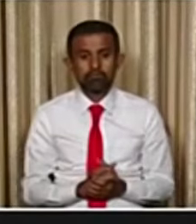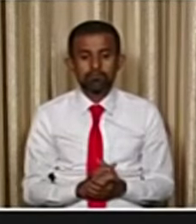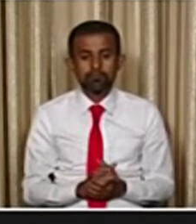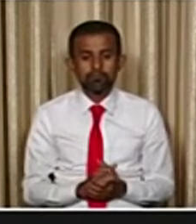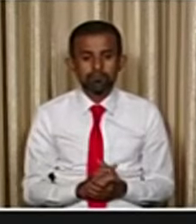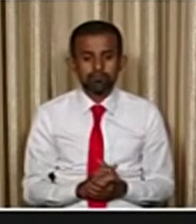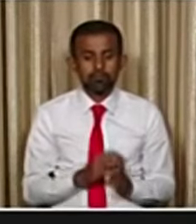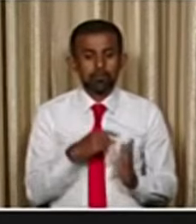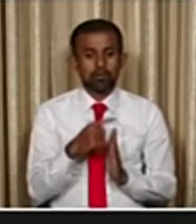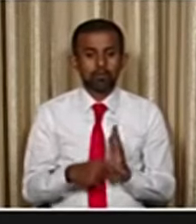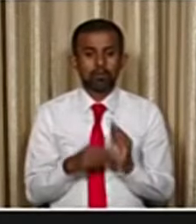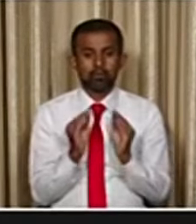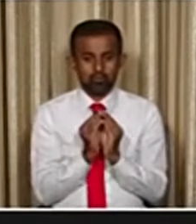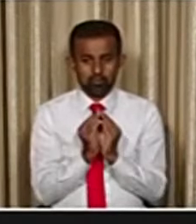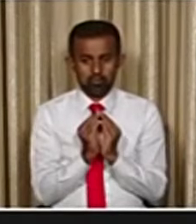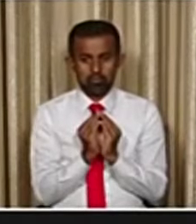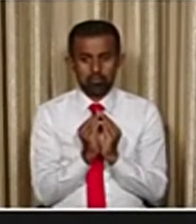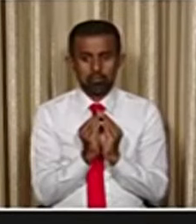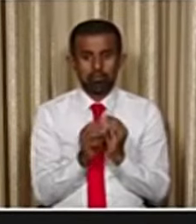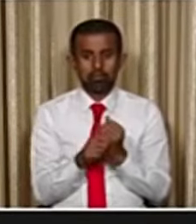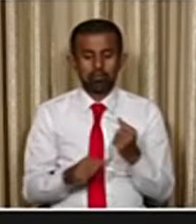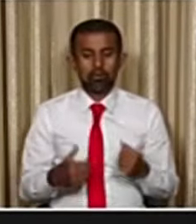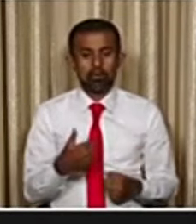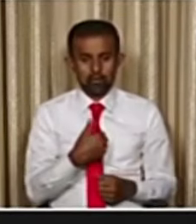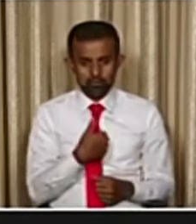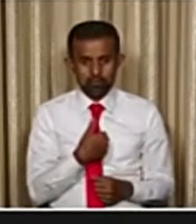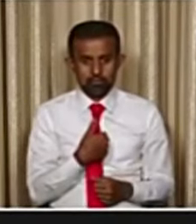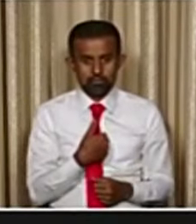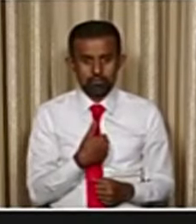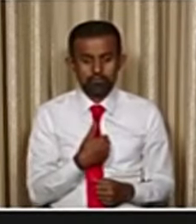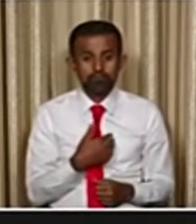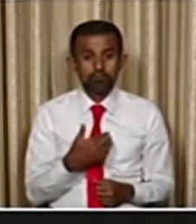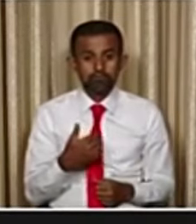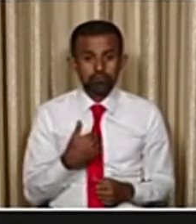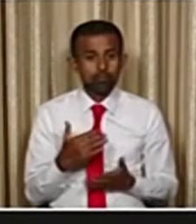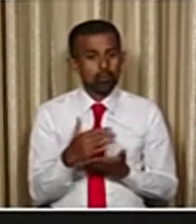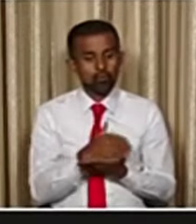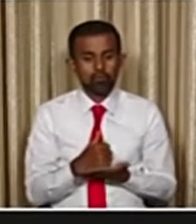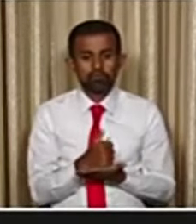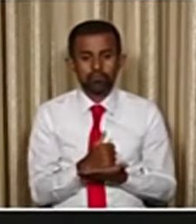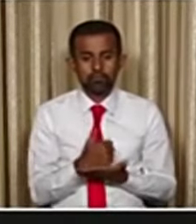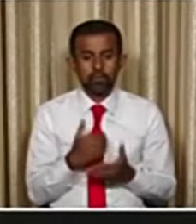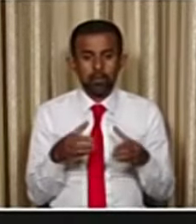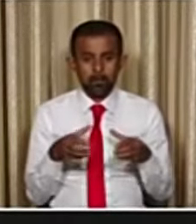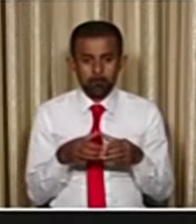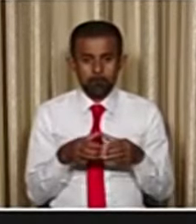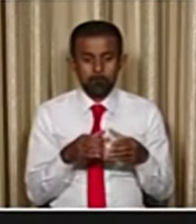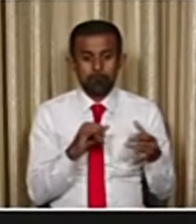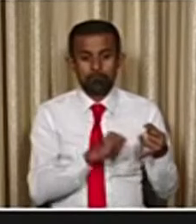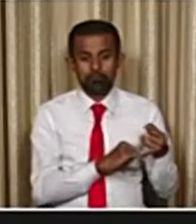එතකොට ශ්‍රී ලංකා පොදුජන පෙරමුණ නියෝජනය කරන අපි හැමෝටම අපේ පක්ෂයේ